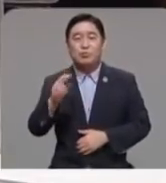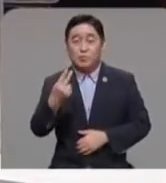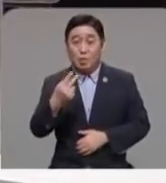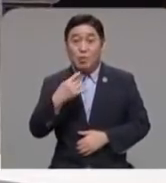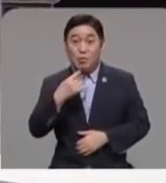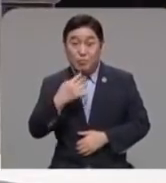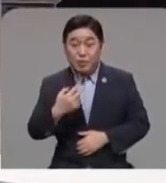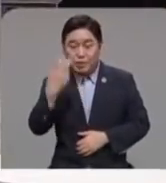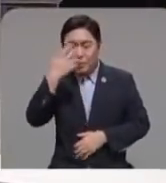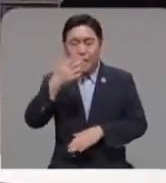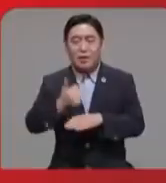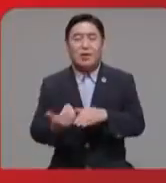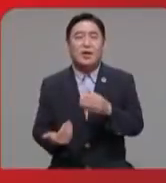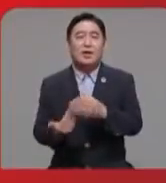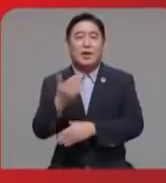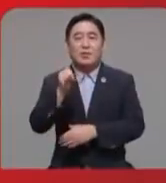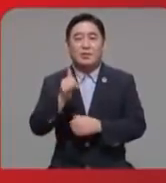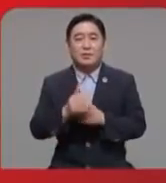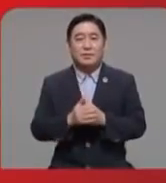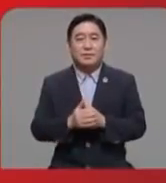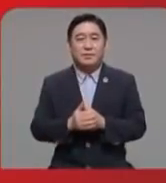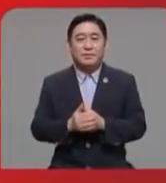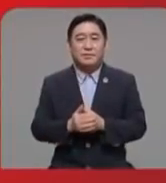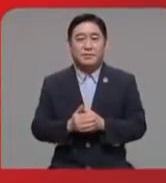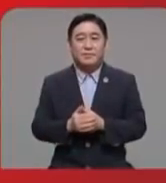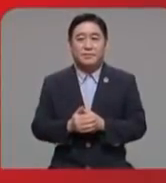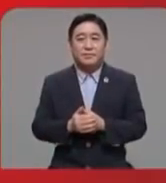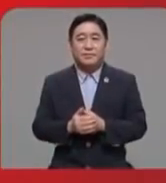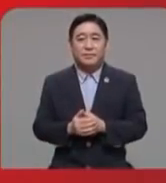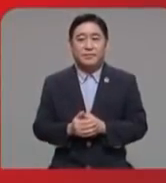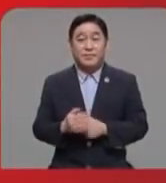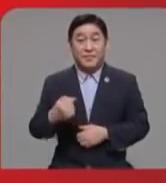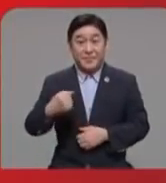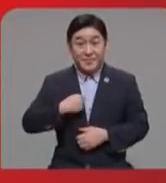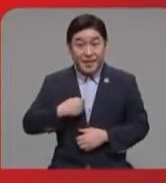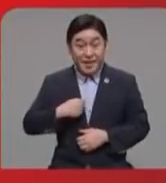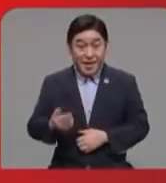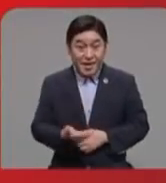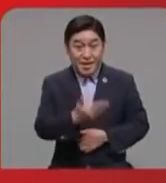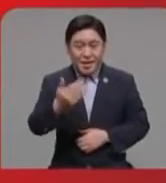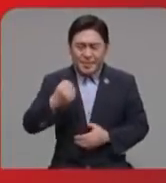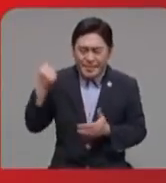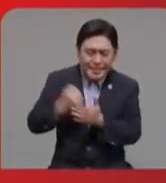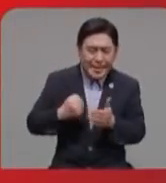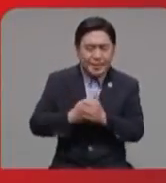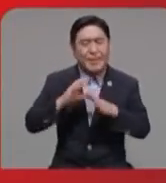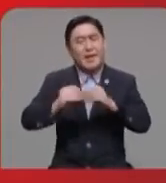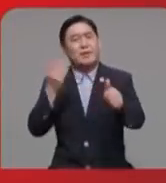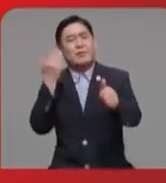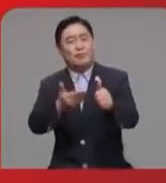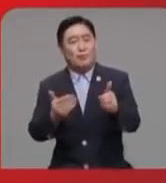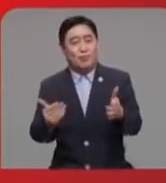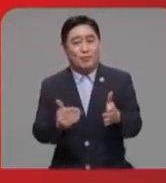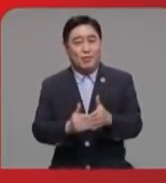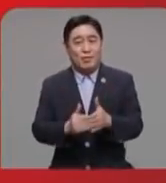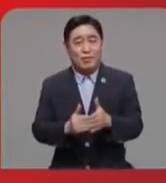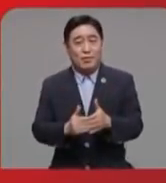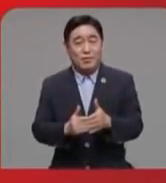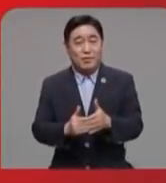홍준표뿐이라는 여론조사가 많이 나왔습니다. 홍준표가 여러분의 한을 풀어드리고